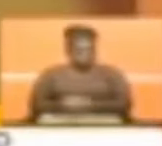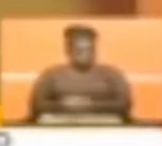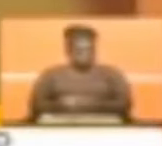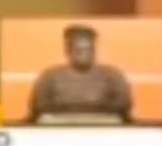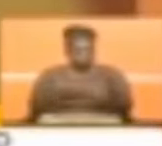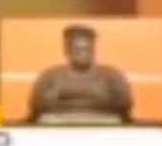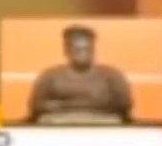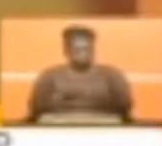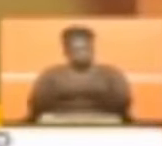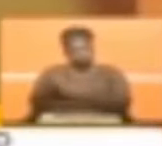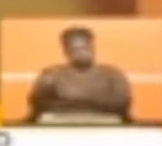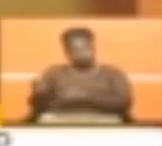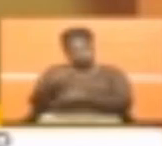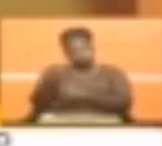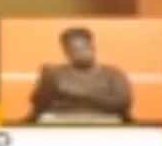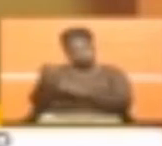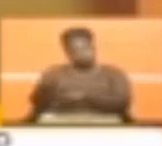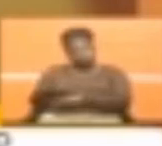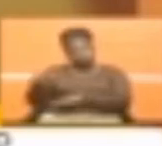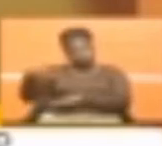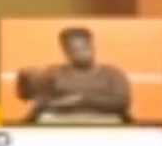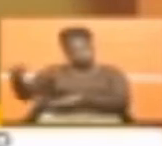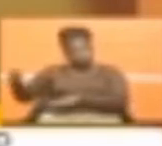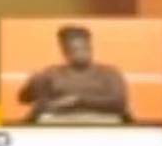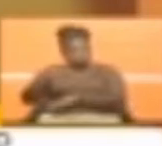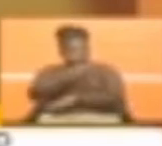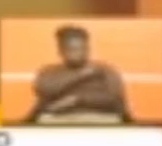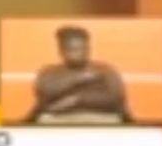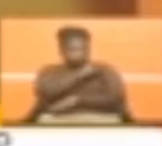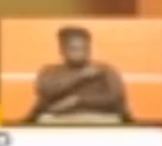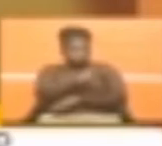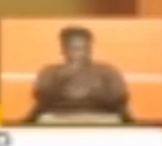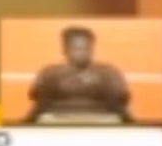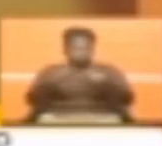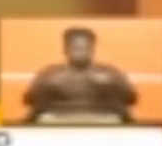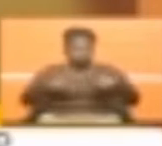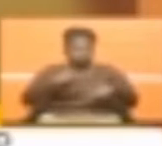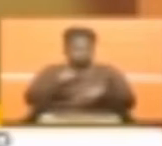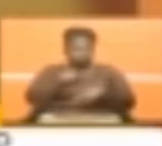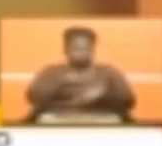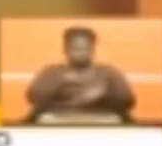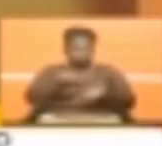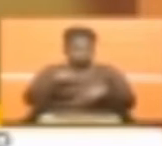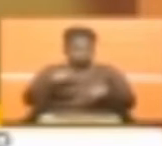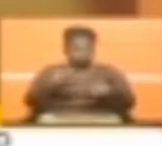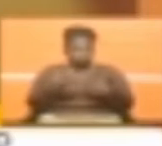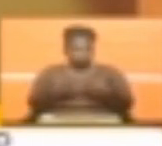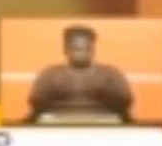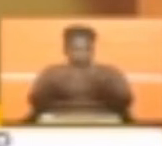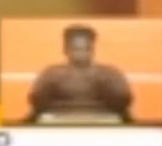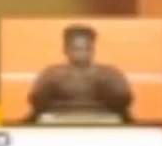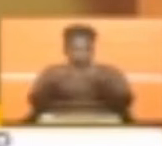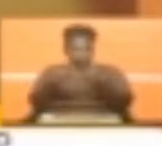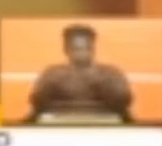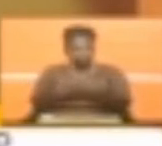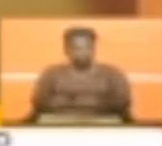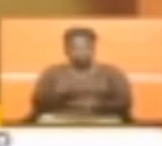genzi twagututa mugwani ka mulango yongera kwekemeja naye